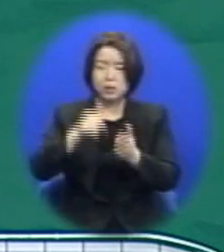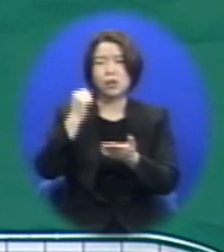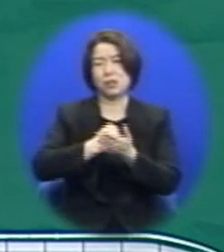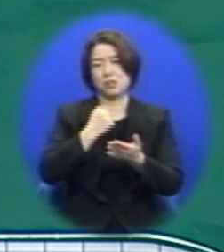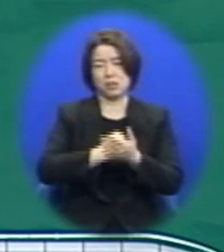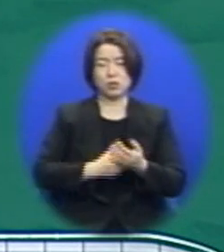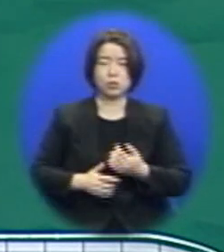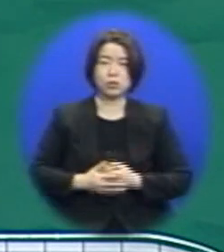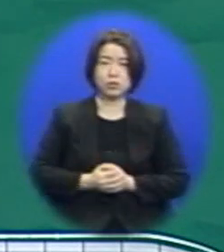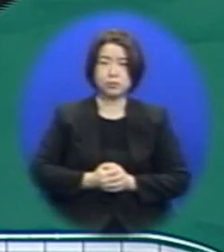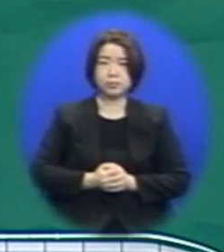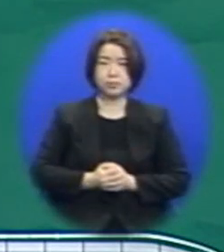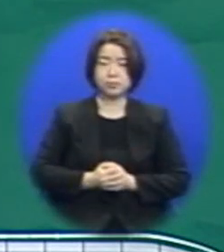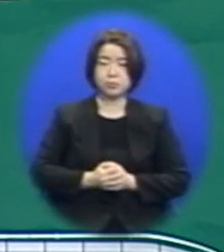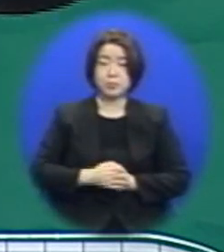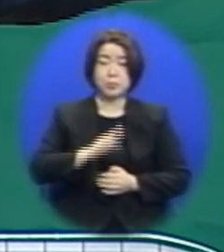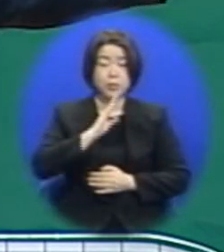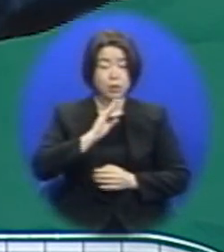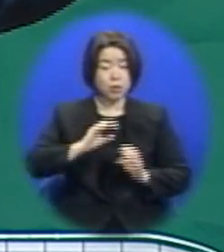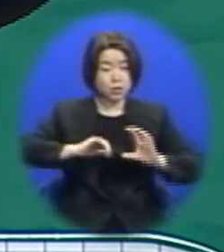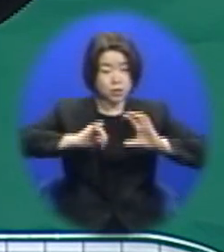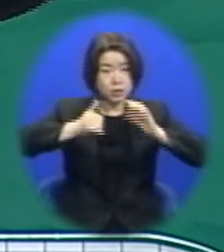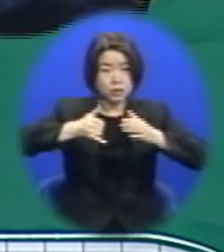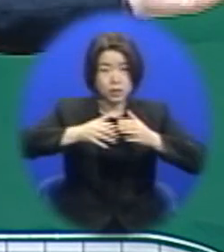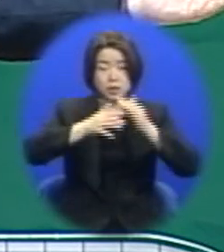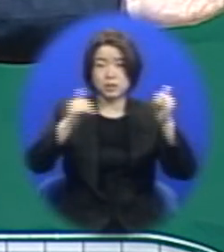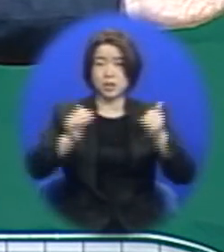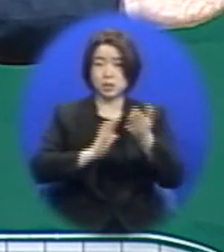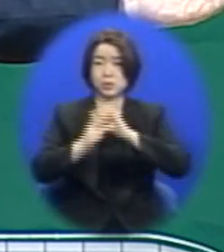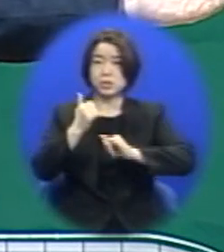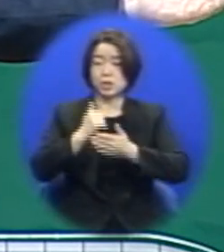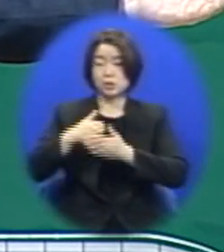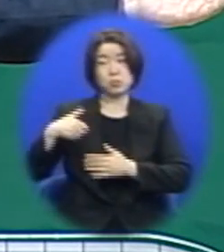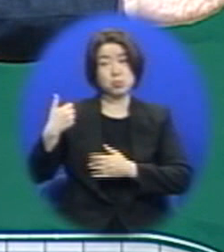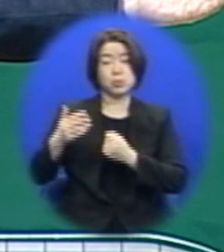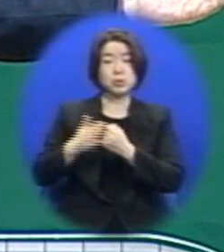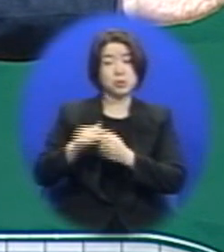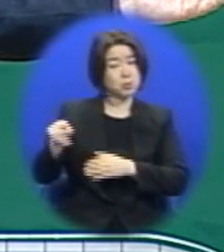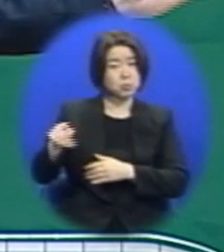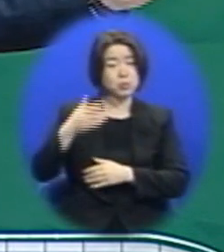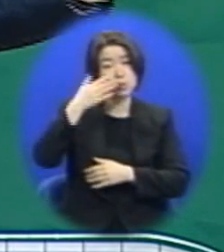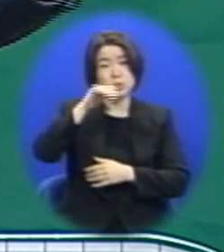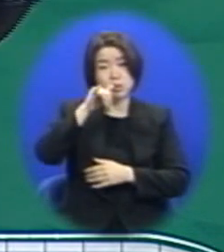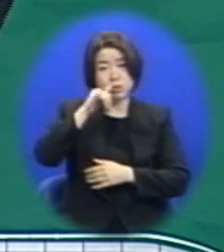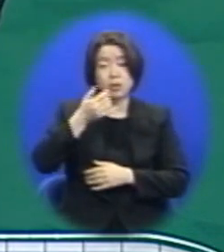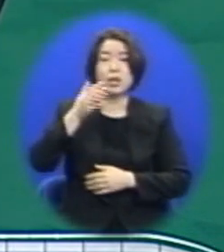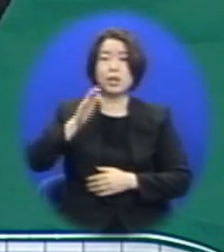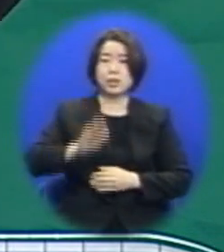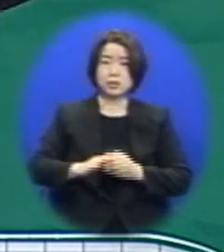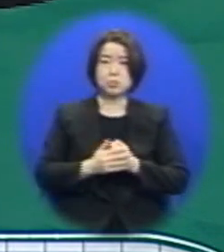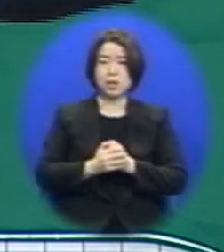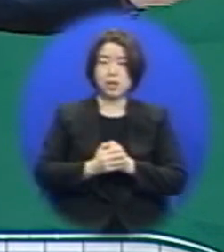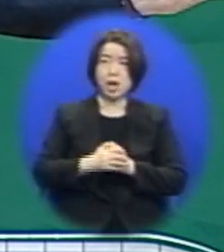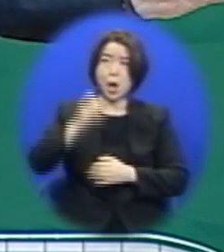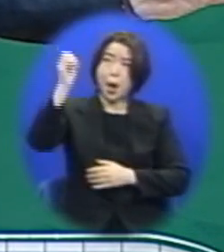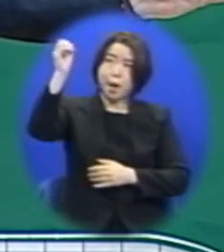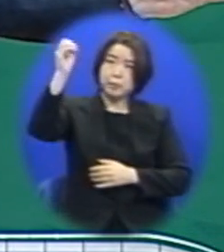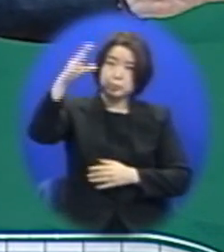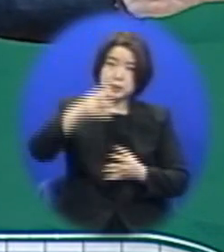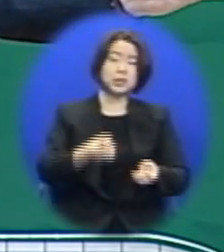안타까워요. 물론 세상 사람들은 예수님을 모르니까 그렇다고 할 수 있죠. 그래서